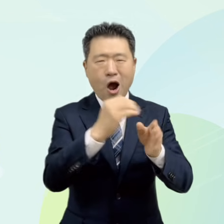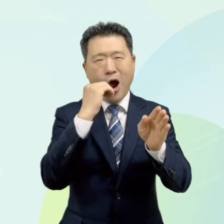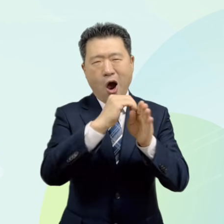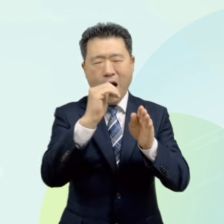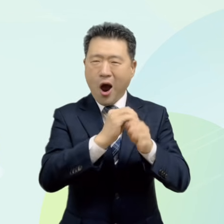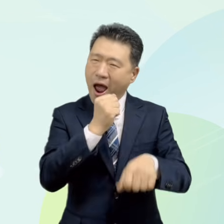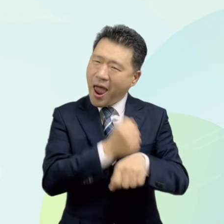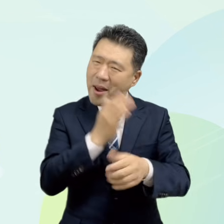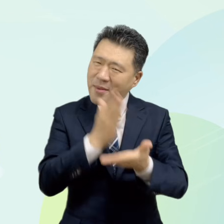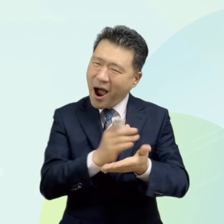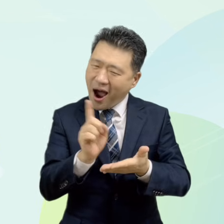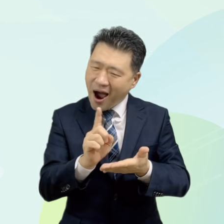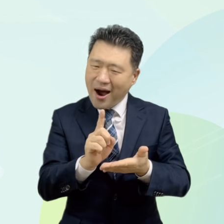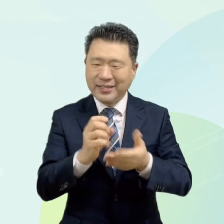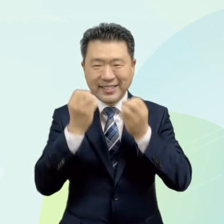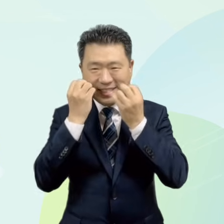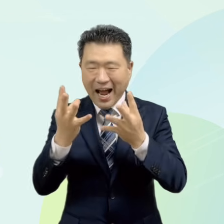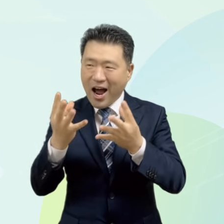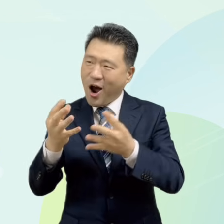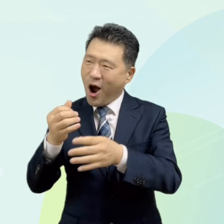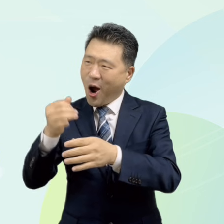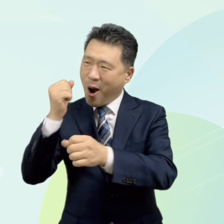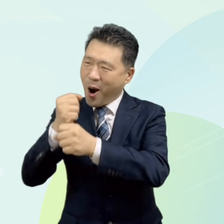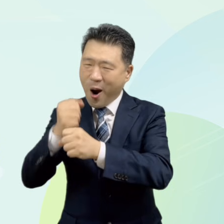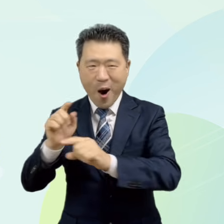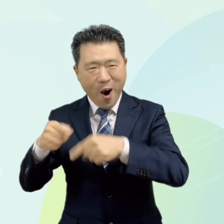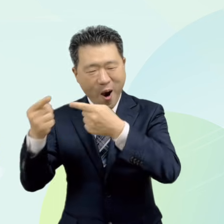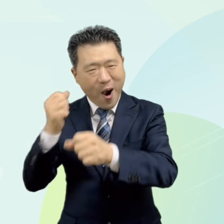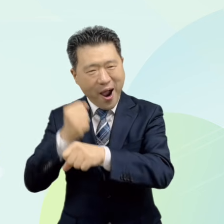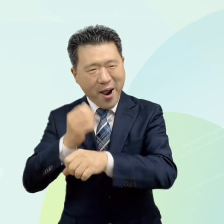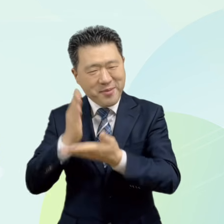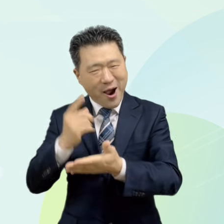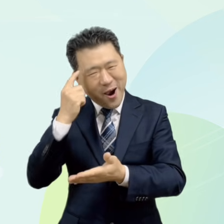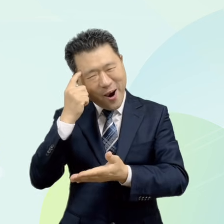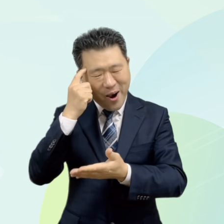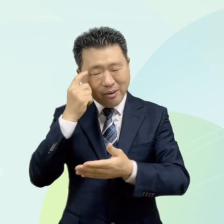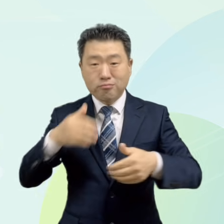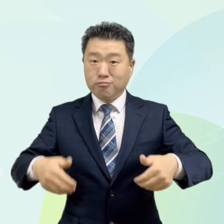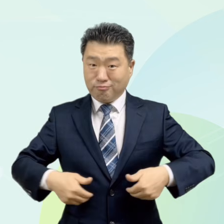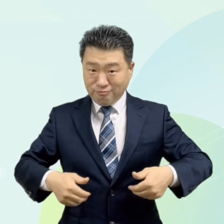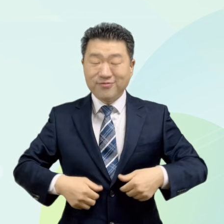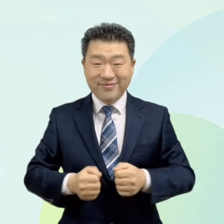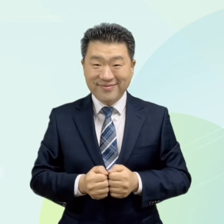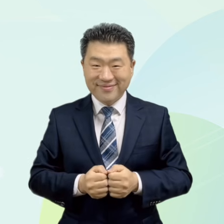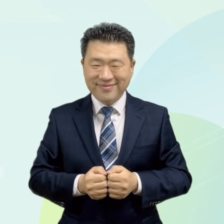보유계좌로 받을지 또는 새로 개설해서 받을지 여부를 선택하여야 하는데요.